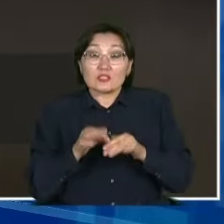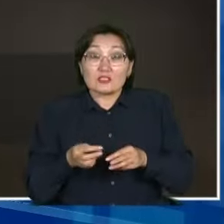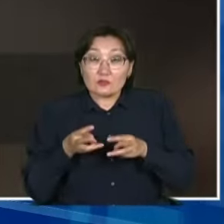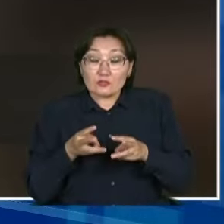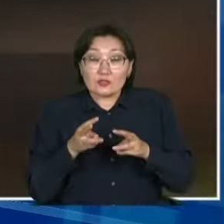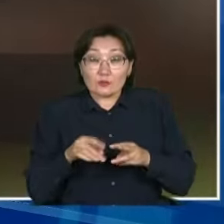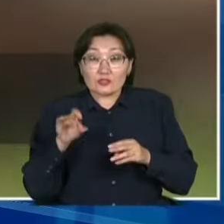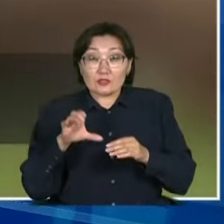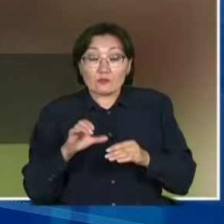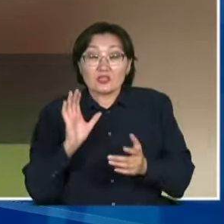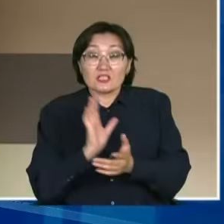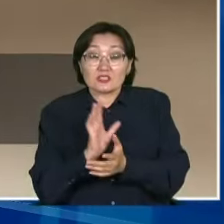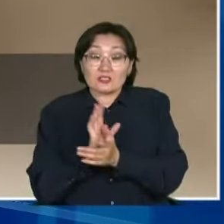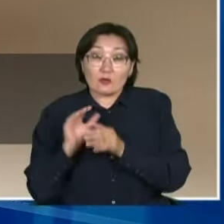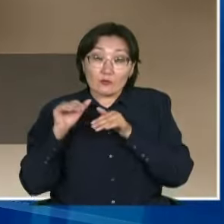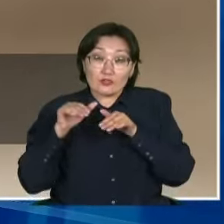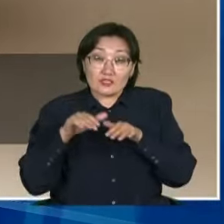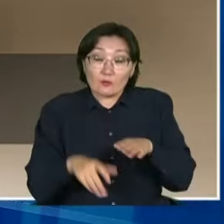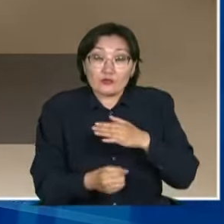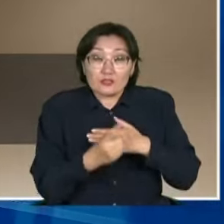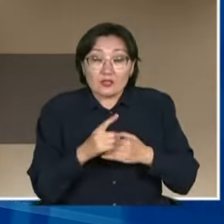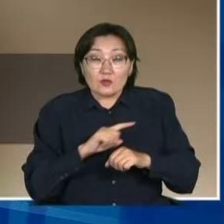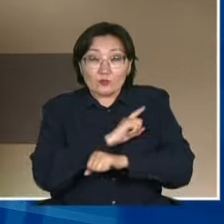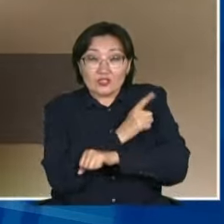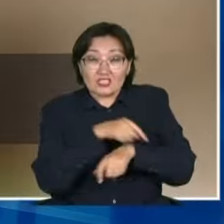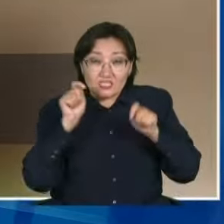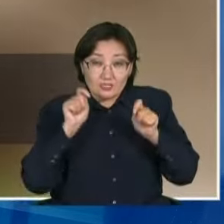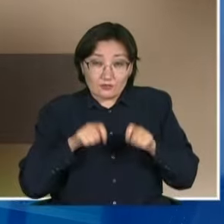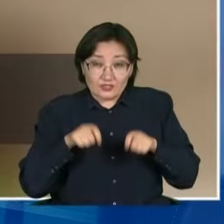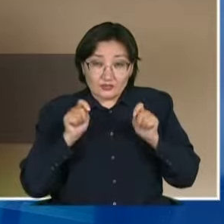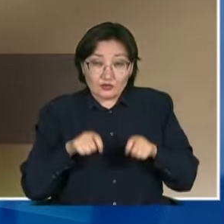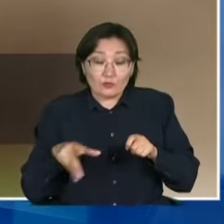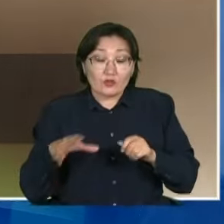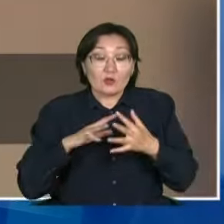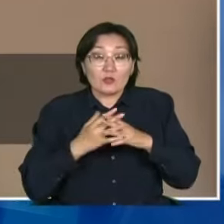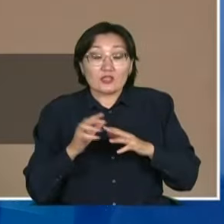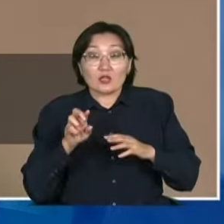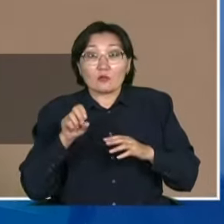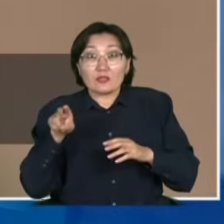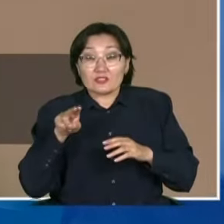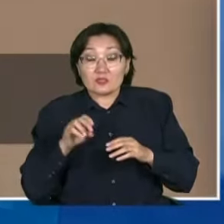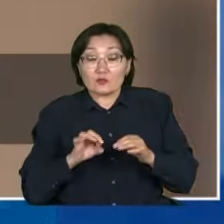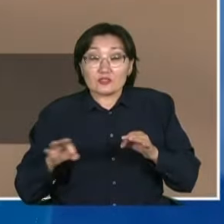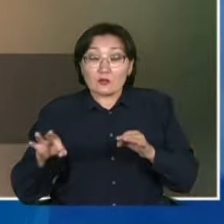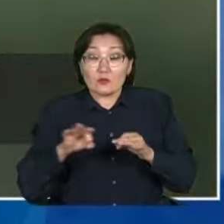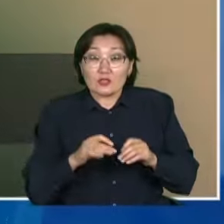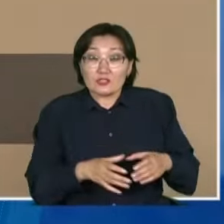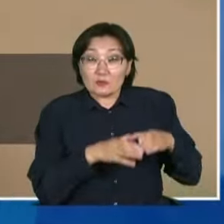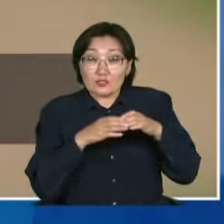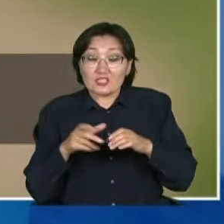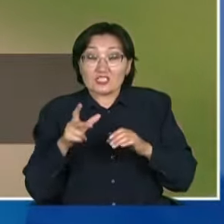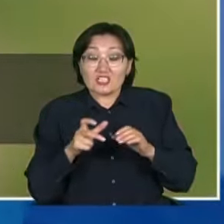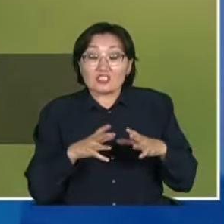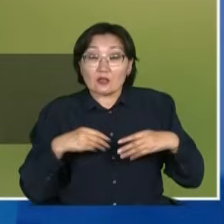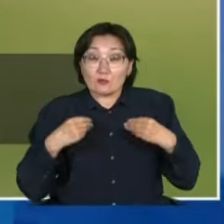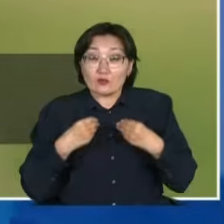страны, сильный грязевой поток образовался из-за обильных проливных дождей. В селах Джалалабадской области эвакуировали 300 семей.